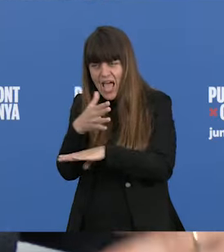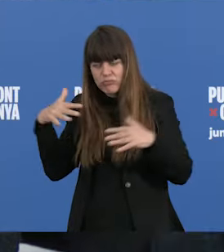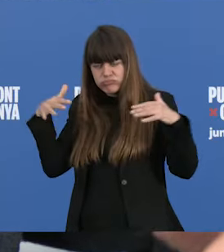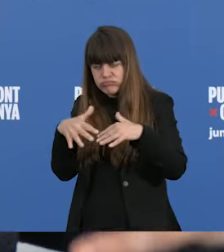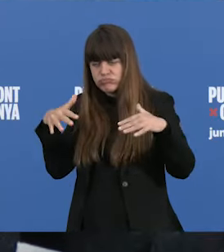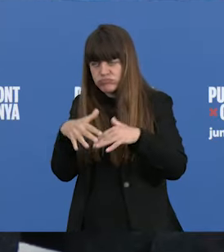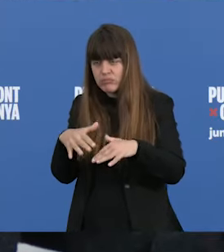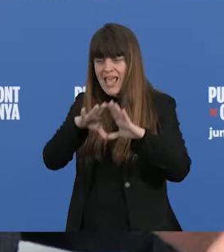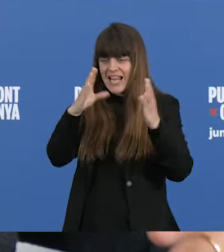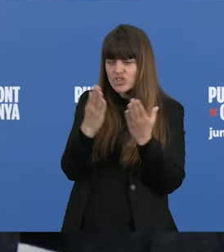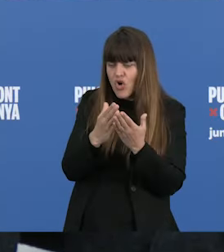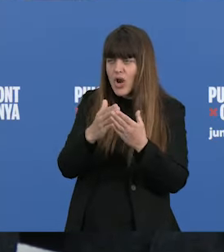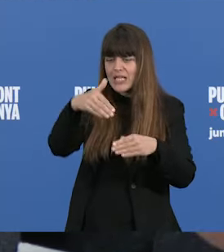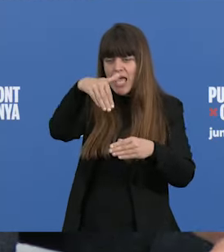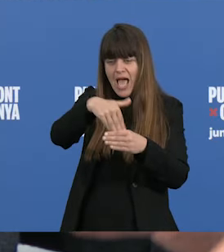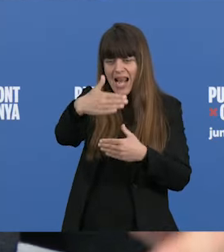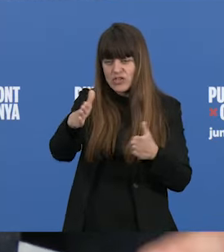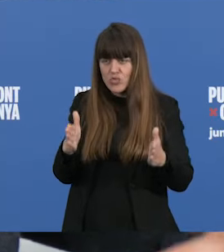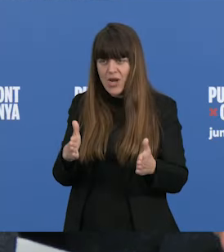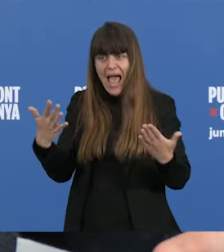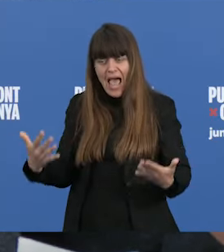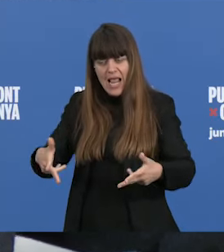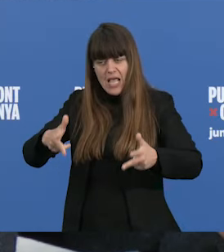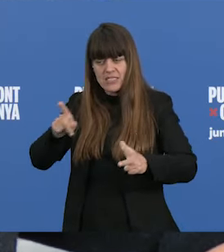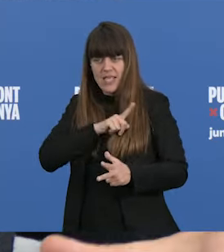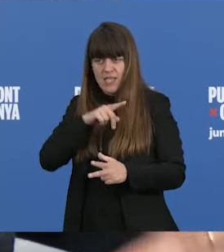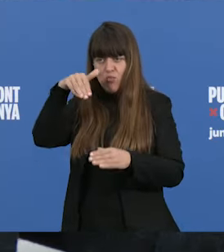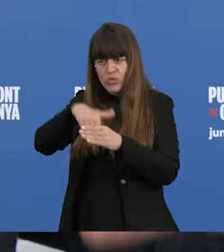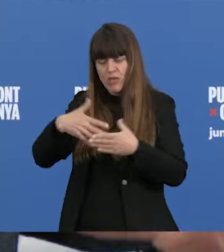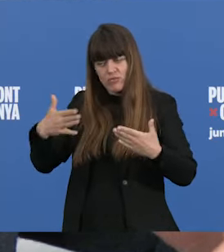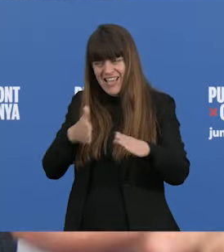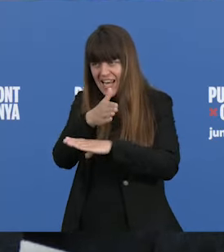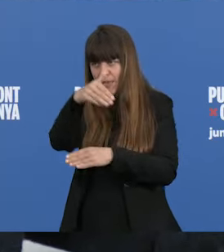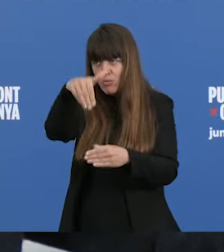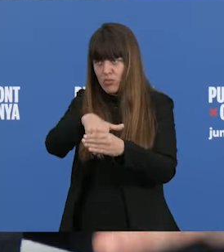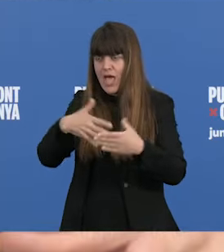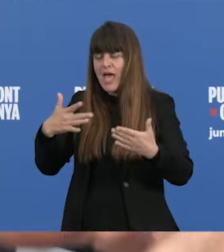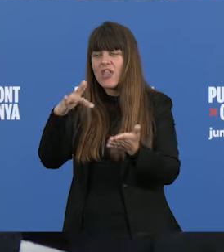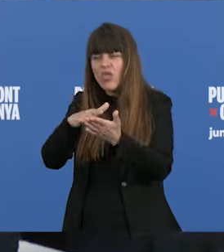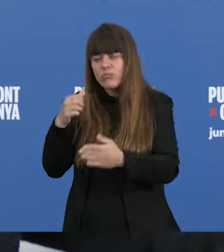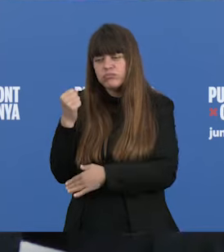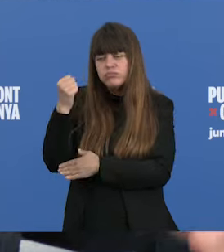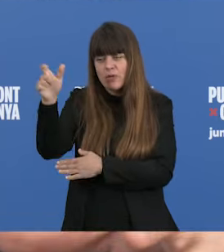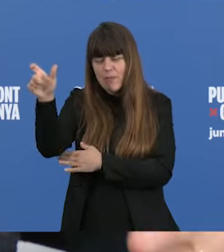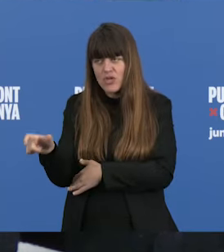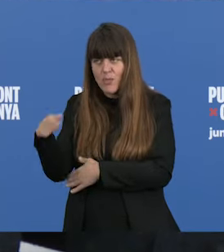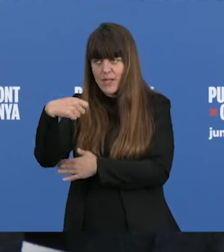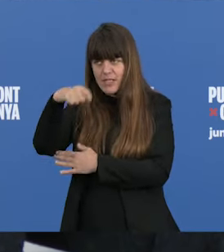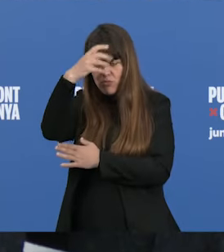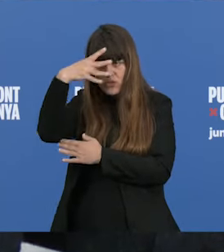hem de trobar tots a les escoles, a les urnes. Ara sí que ens deixen votar. Doncs votem. Ara és el moment de donar